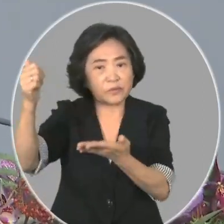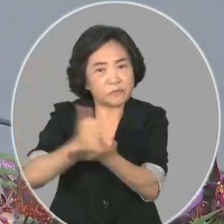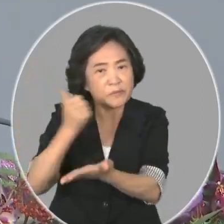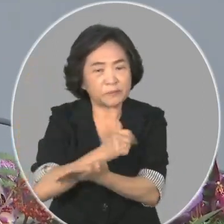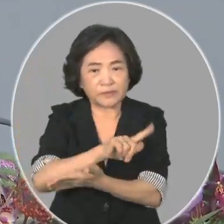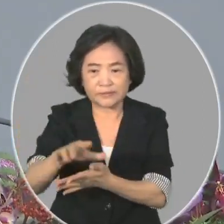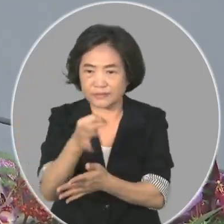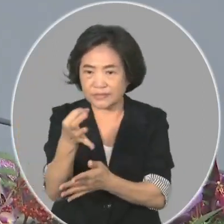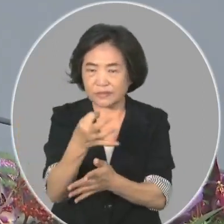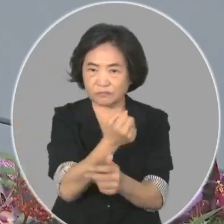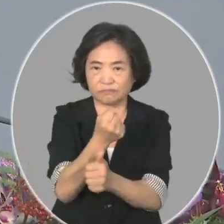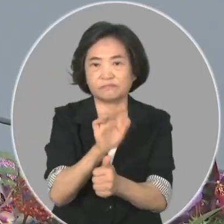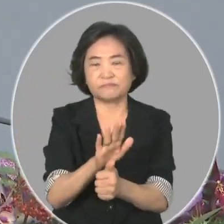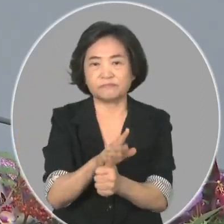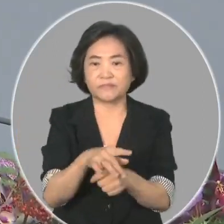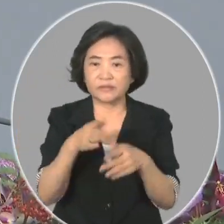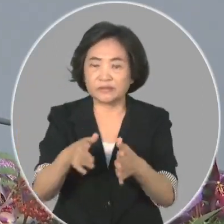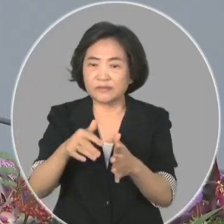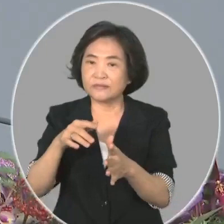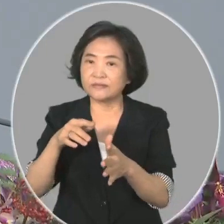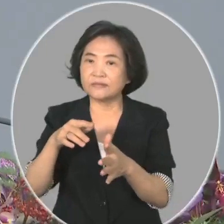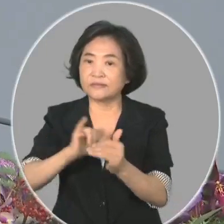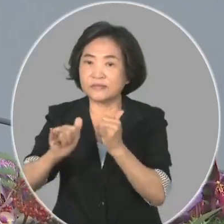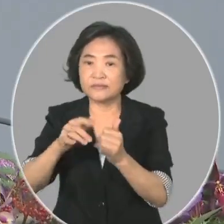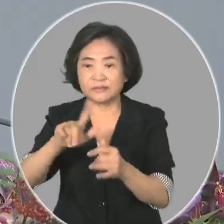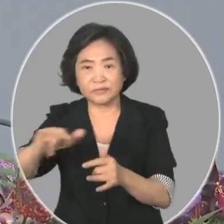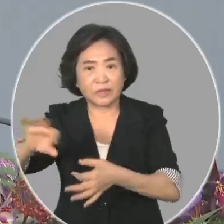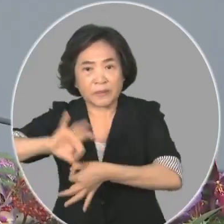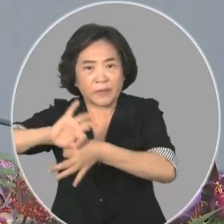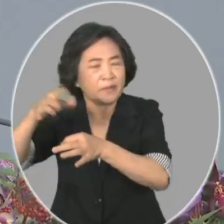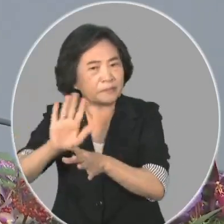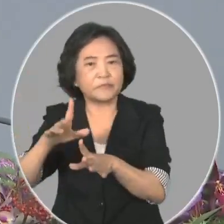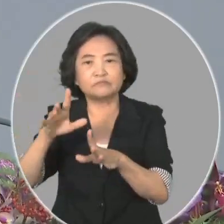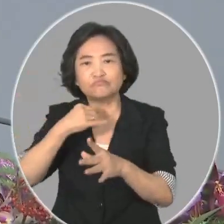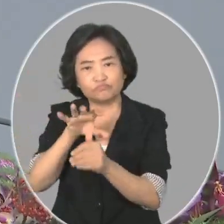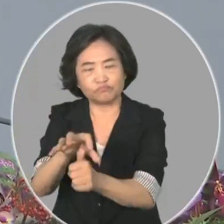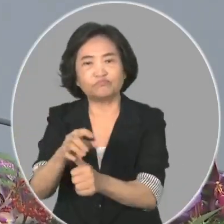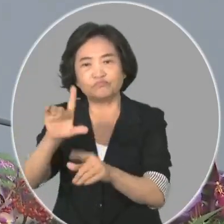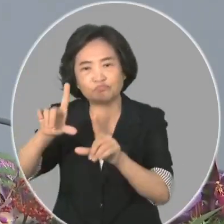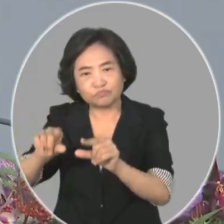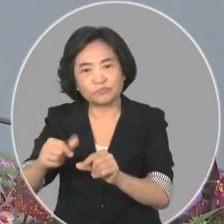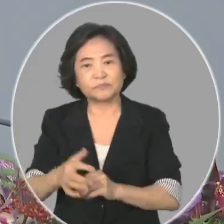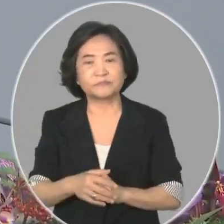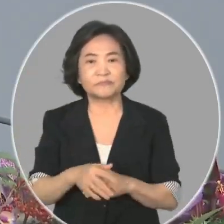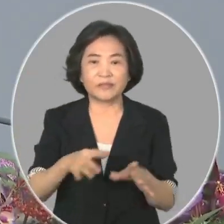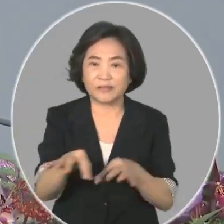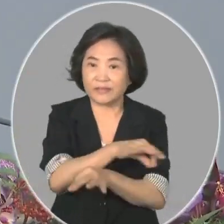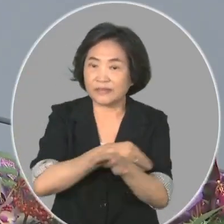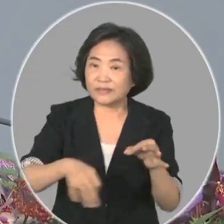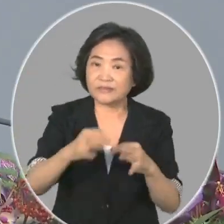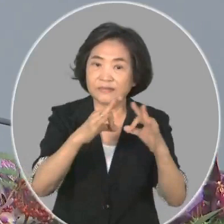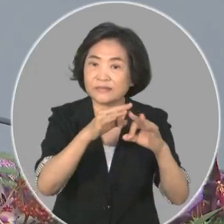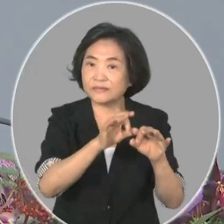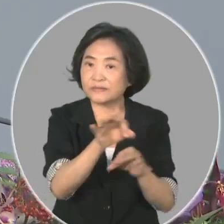价格，尽可能降低对国内整体物价的冲击。我们也强化了因应金融市场波动的各